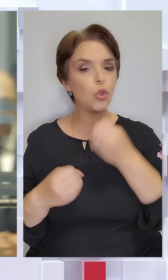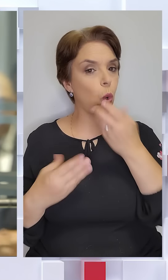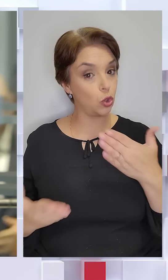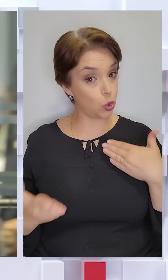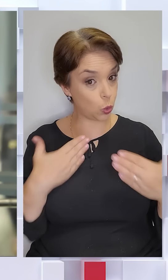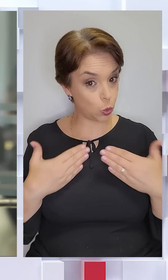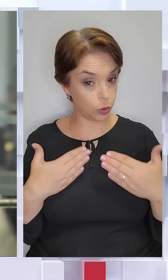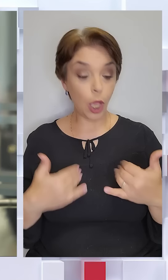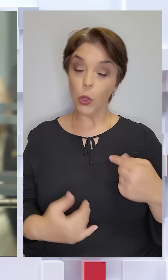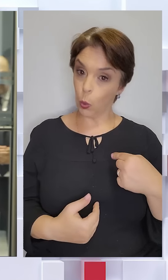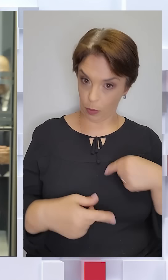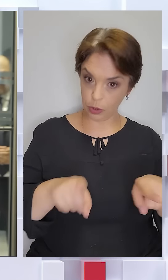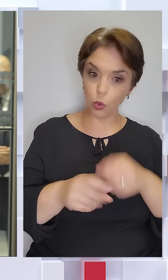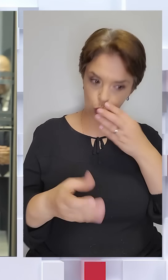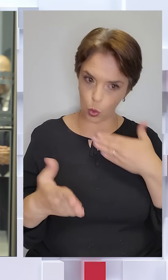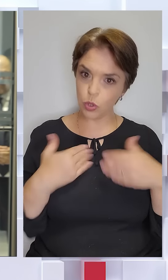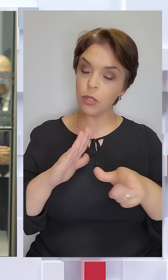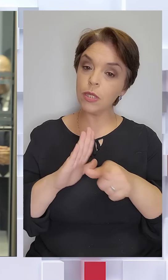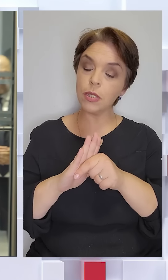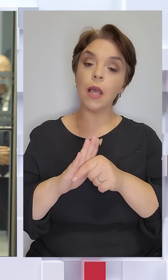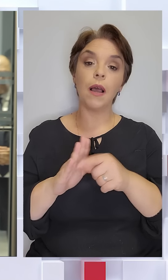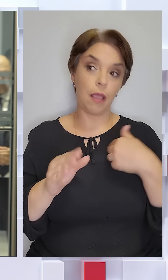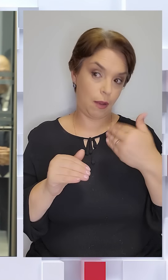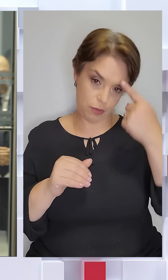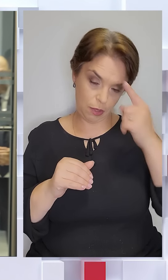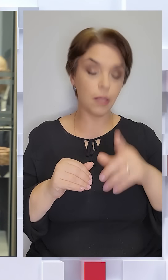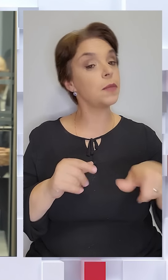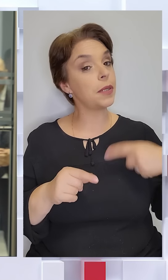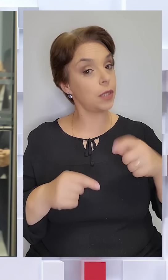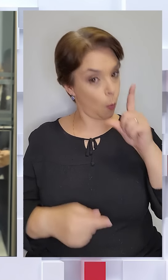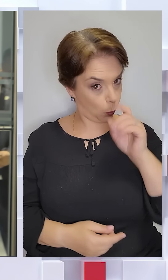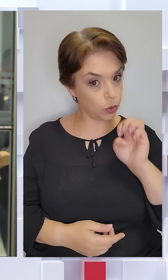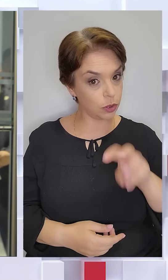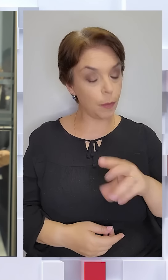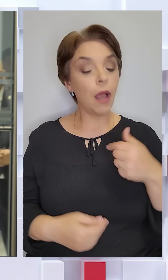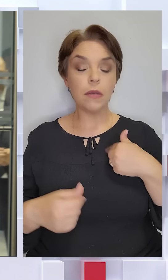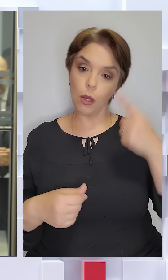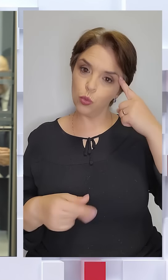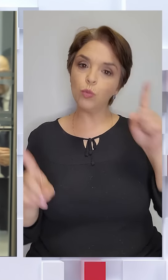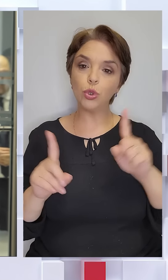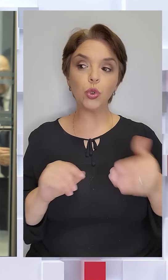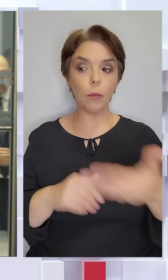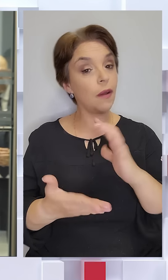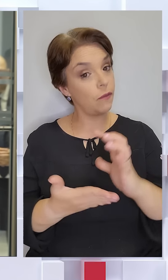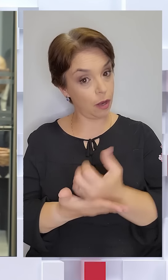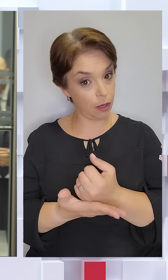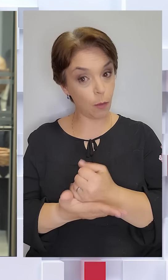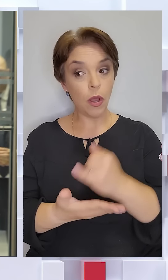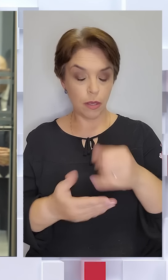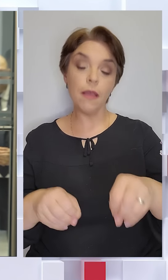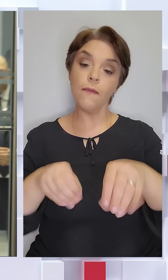хороші стосунки. І у мене також дуже хороші стосунки, як ви знаєте, з президентом Путіним. І я думаю, що ми виграємо